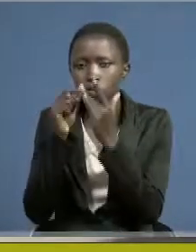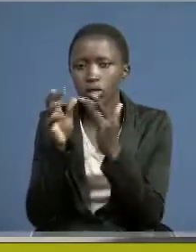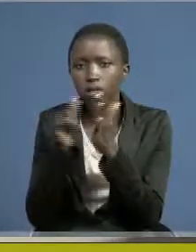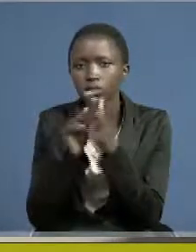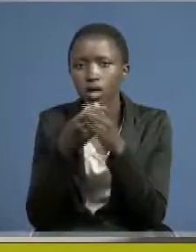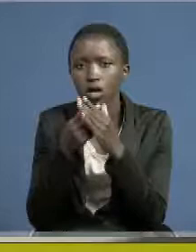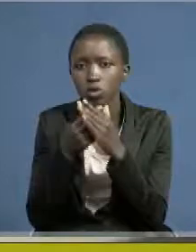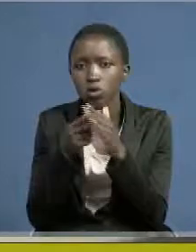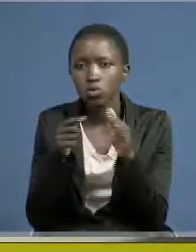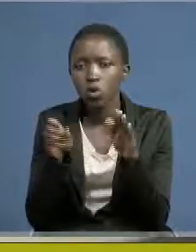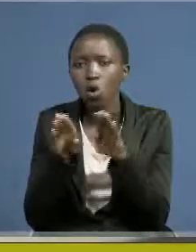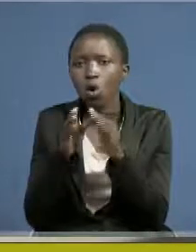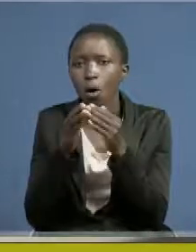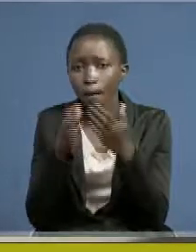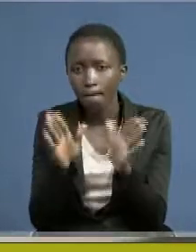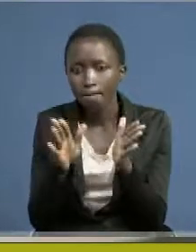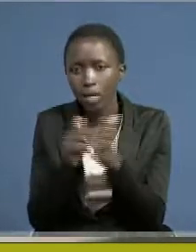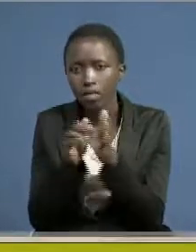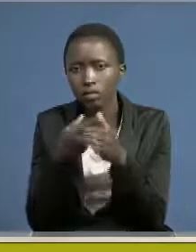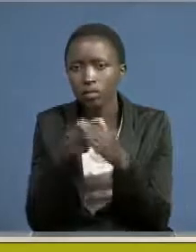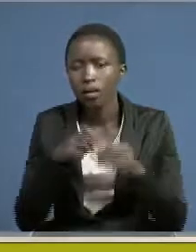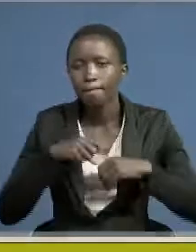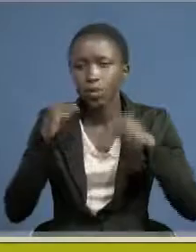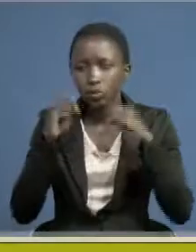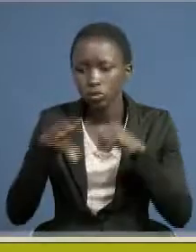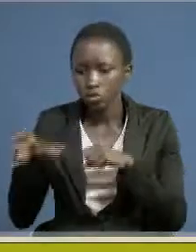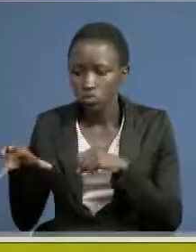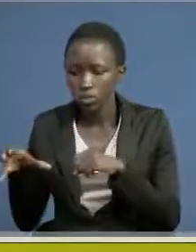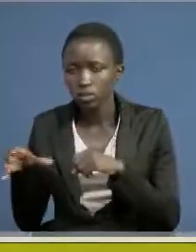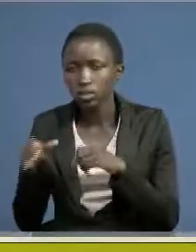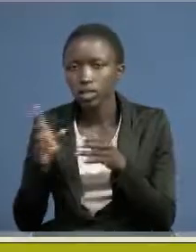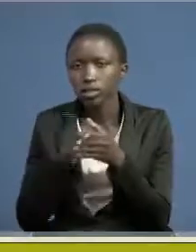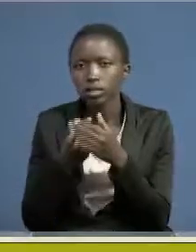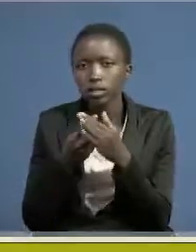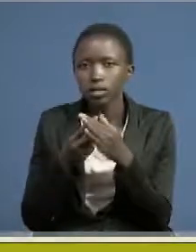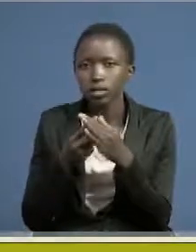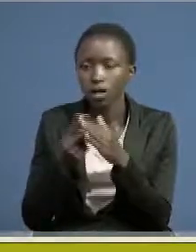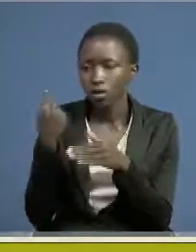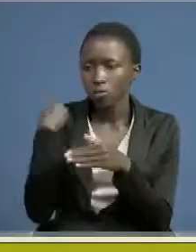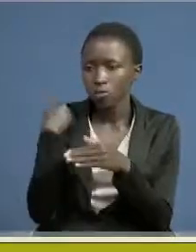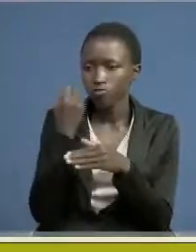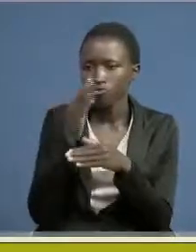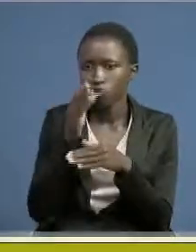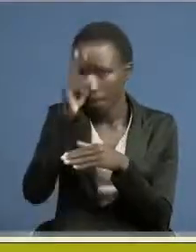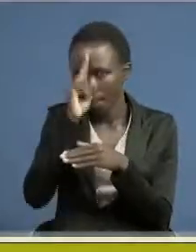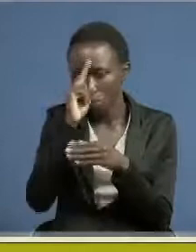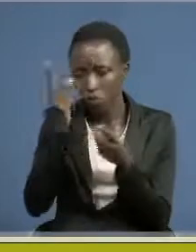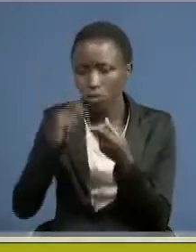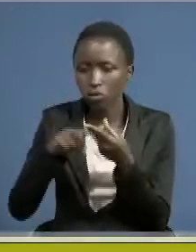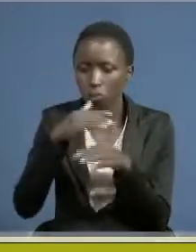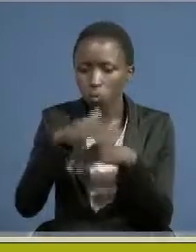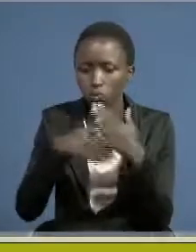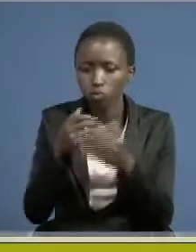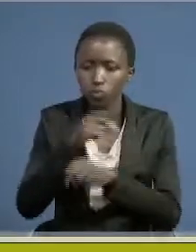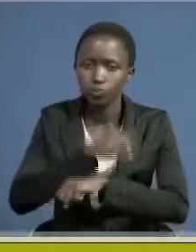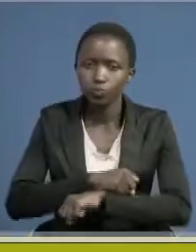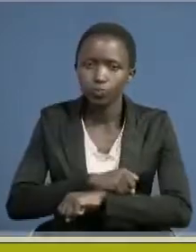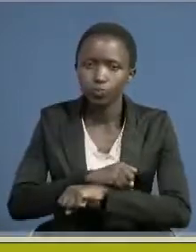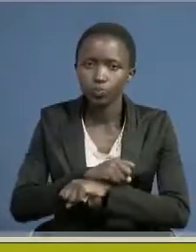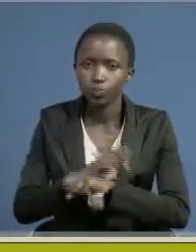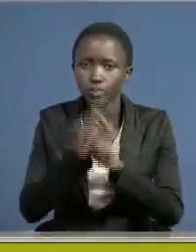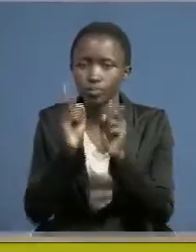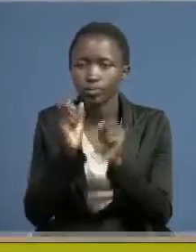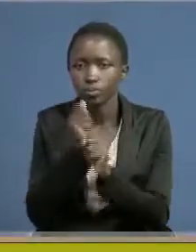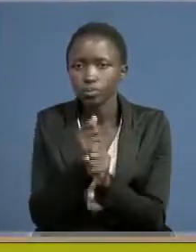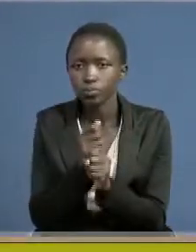ambayo itafunguliwa na afisa wakuu wa elimu katika kaunti. Aidha, idadi ya polisi imeongezwa katika shule zote ambako mitihani